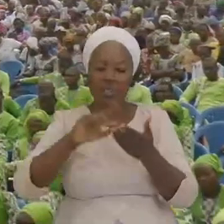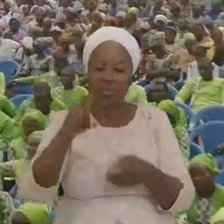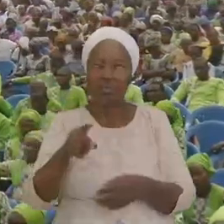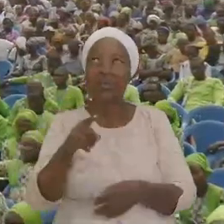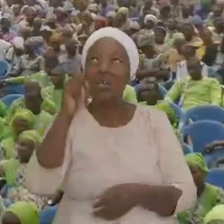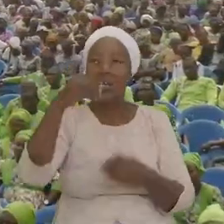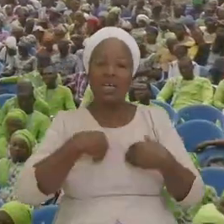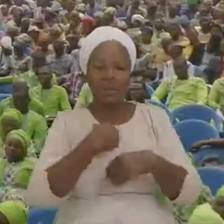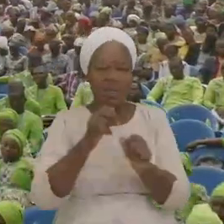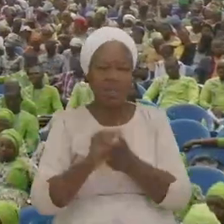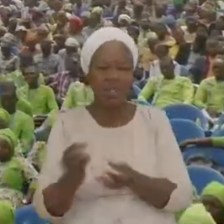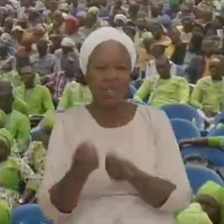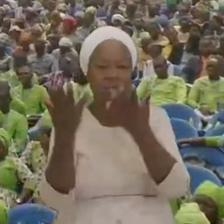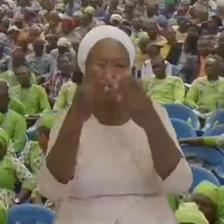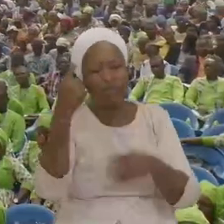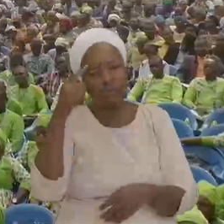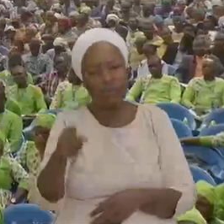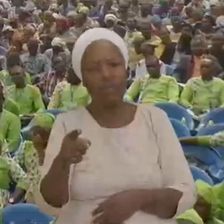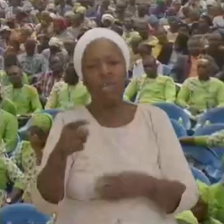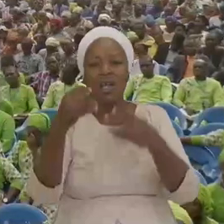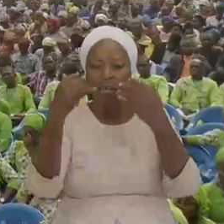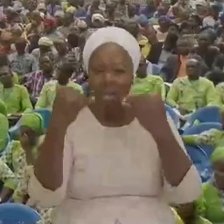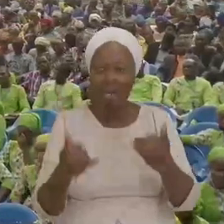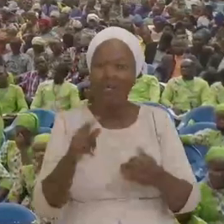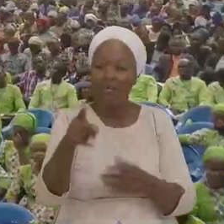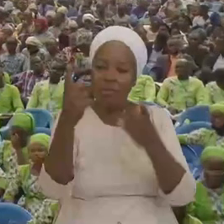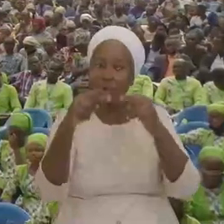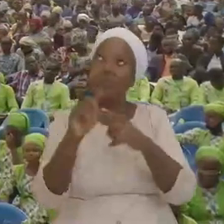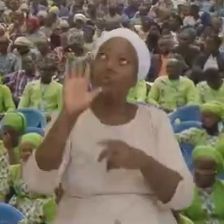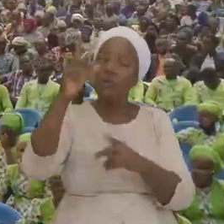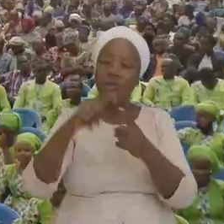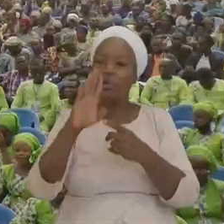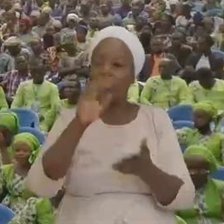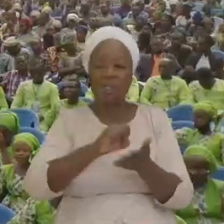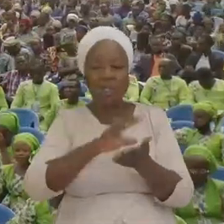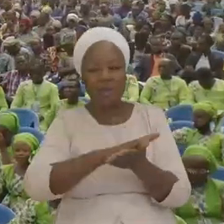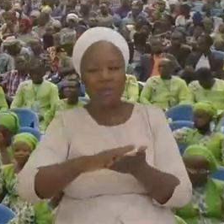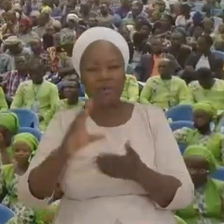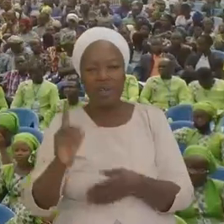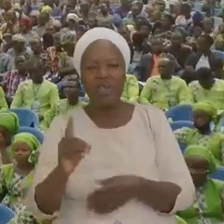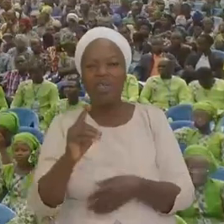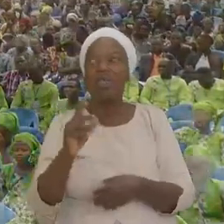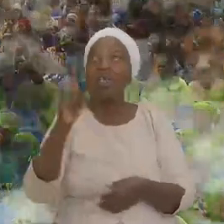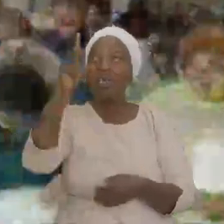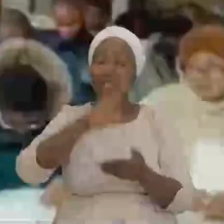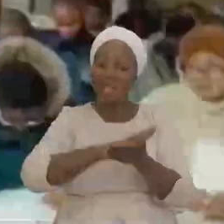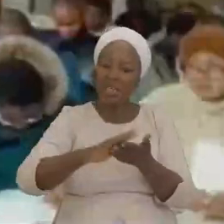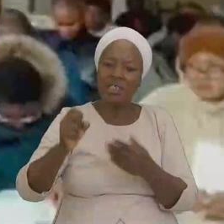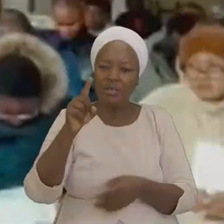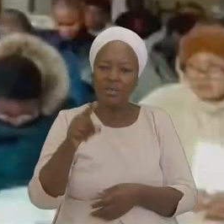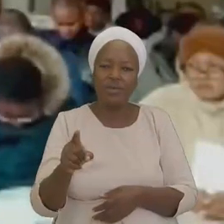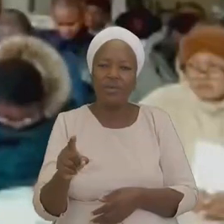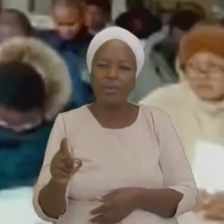te sauve, il te pardonne, et il a fait l'expiation pour toi. Maintenant, tu viens à lui pour être